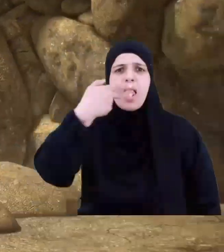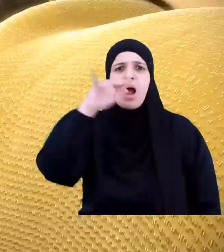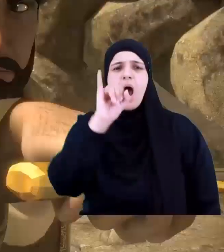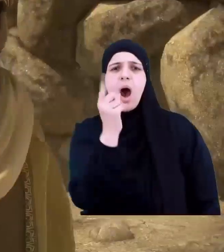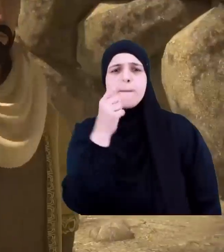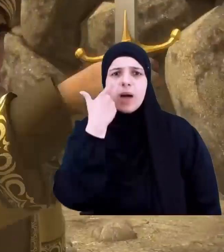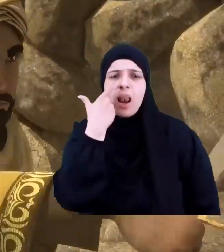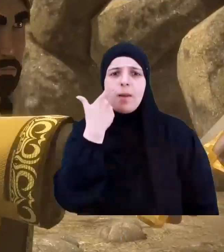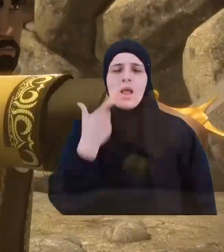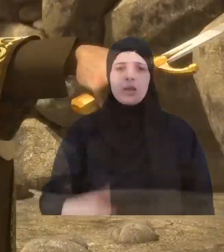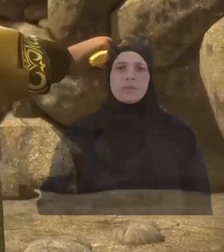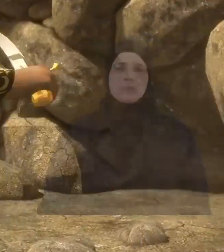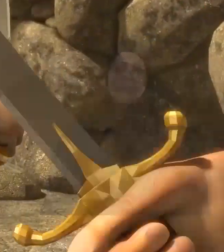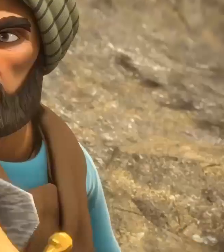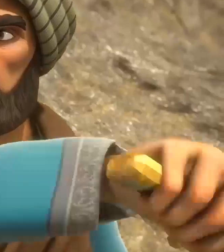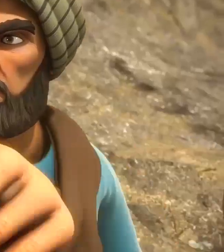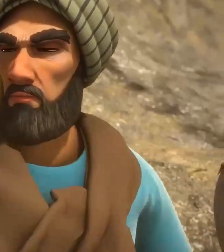احترس يا عمرو.